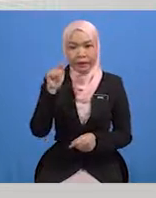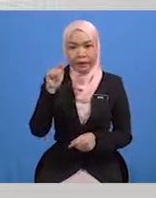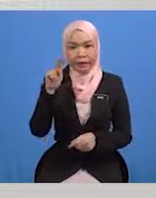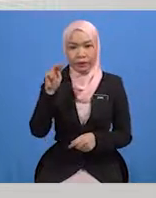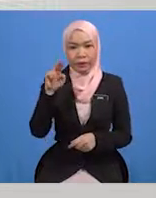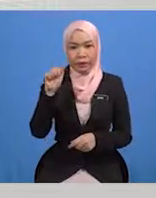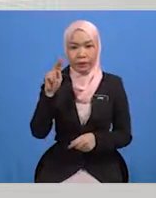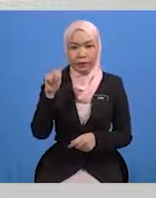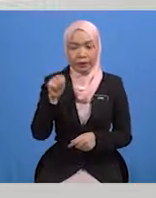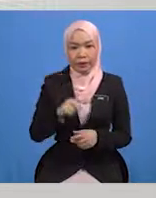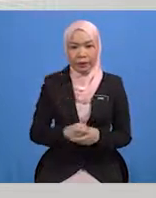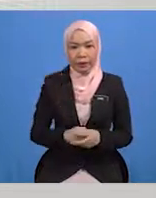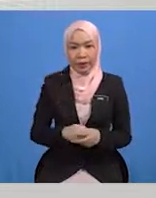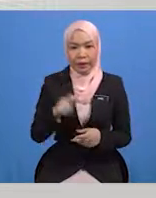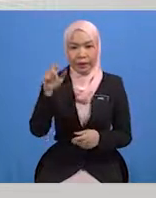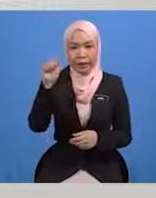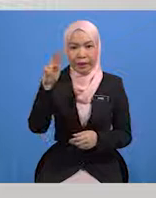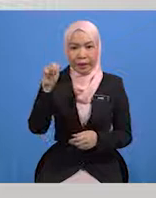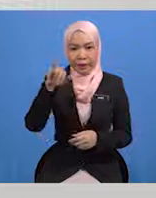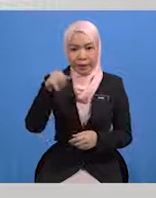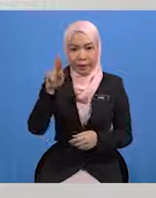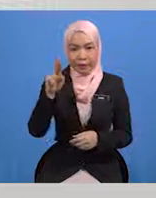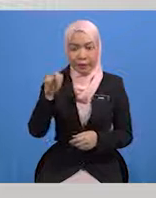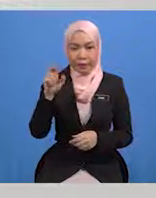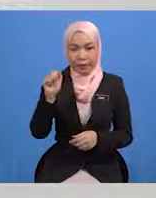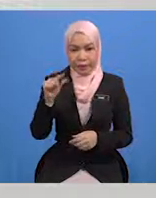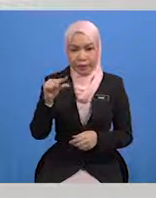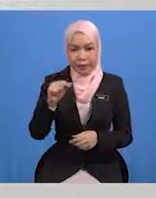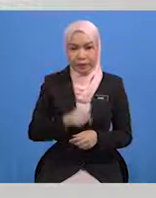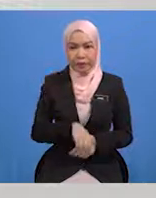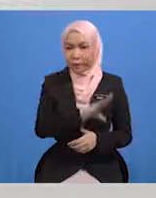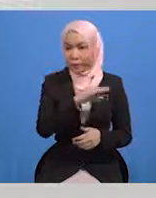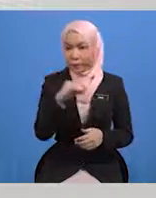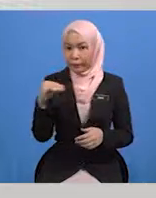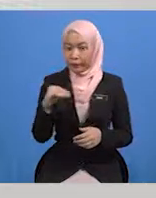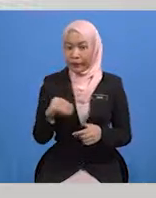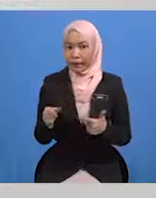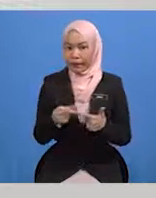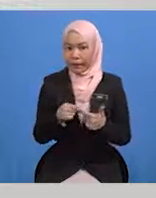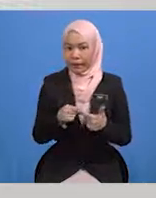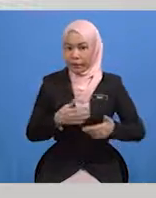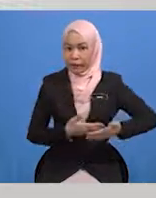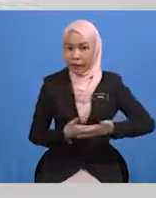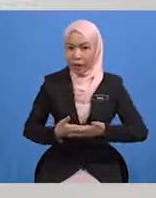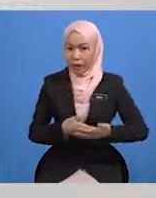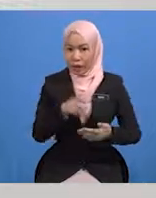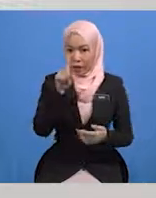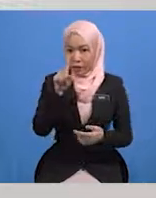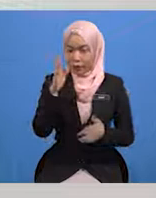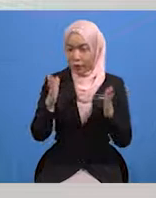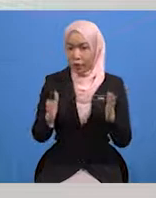dan Puan Suari Alimin. Kedua, merupakan anak tunggal.